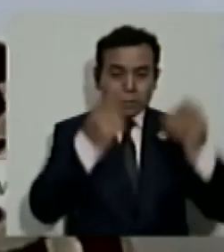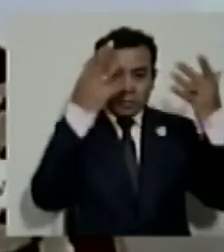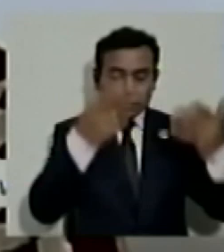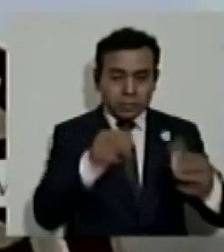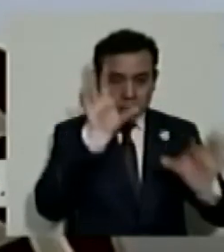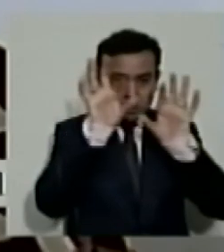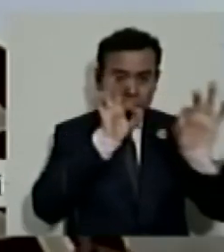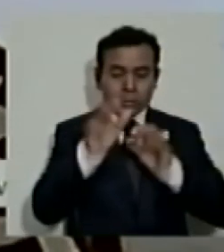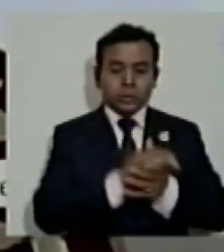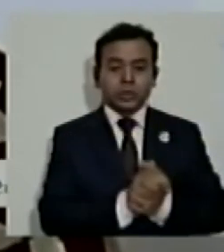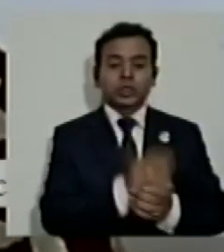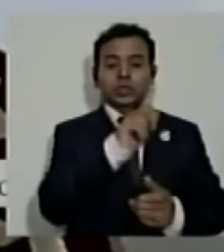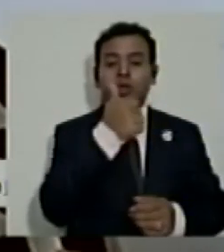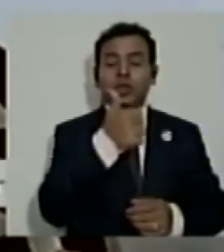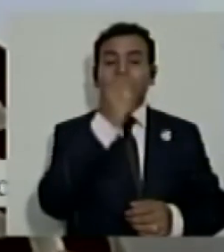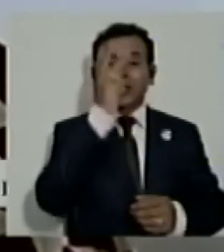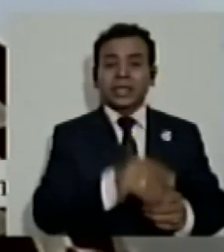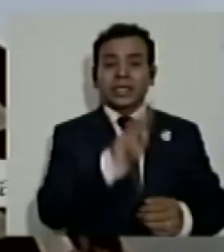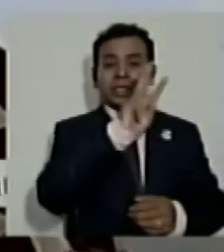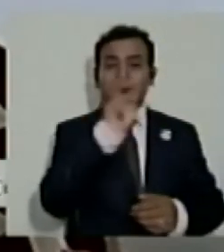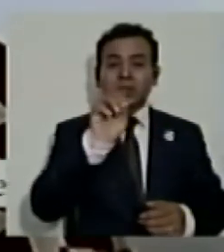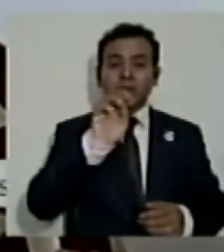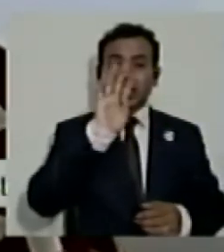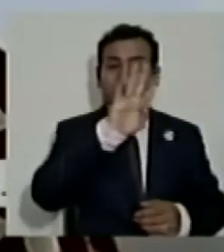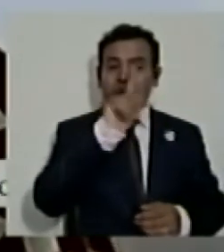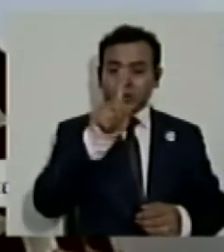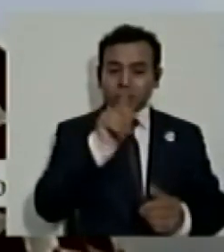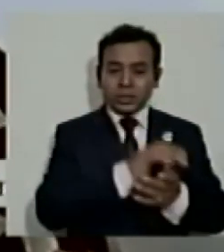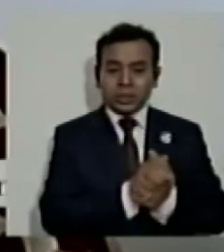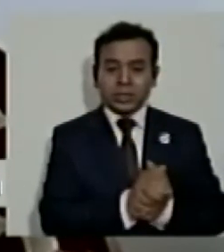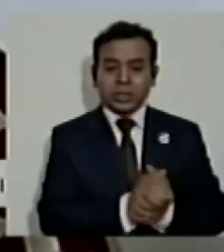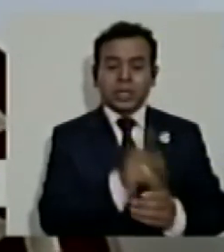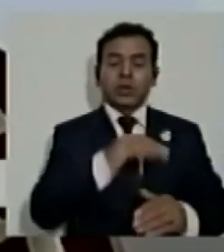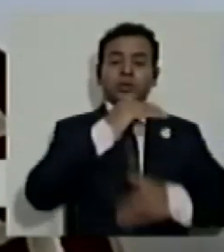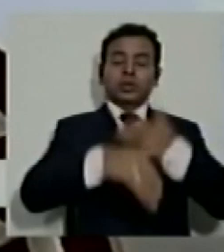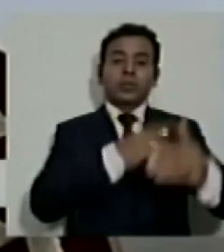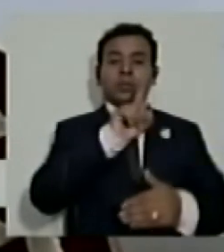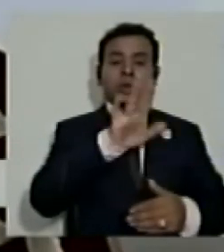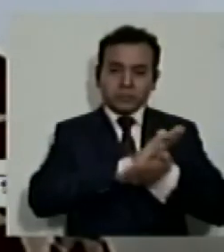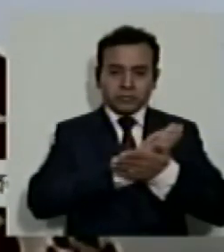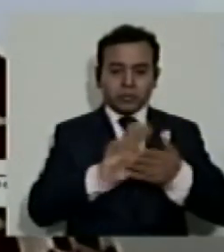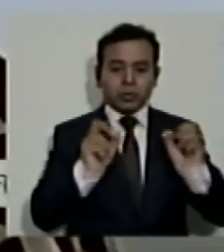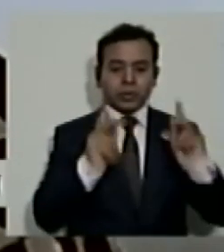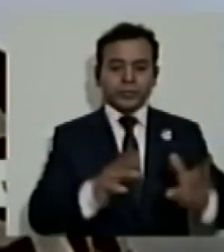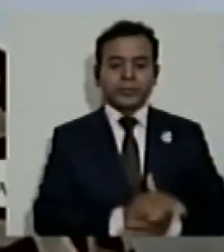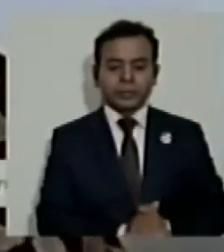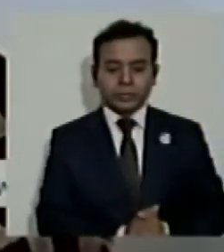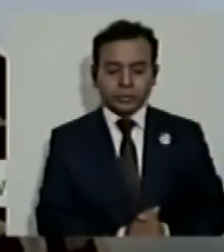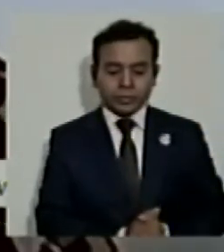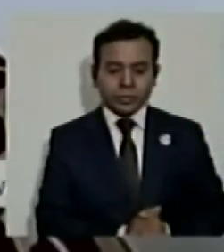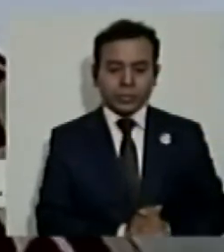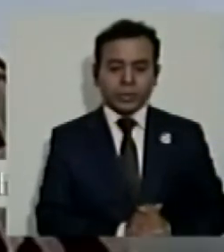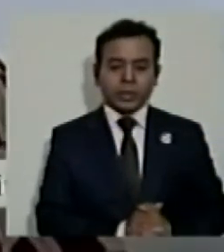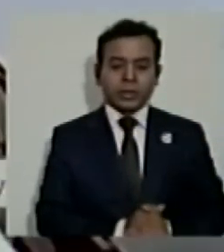ওখানে 49 দিন আছে 15 তারিখে, সেটাকে আমরা নতুন করে বিভাজক তারিখ অনুযায়ী নতুন বিভাজক করেছি। এখানে একটুখানি